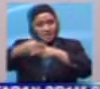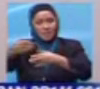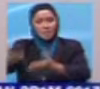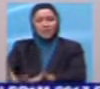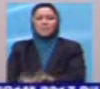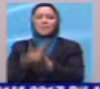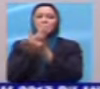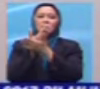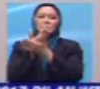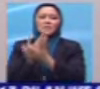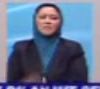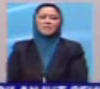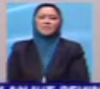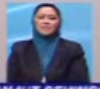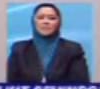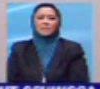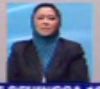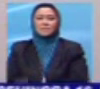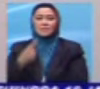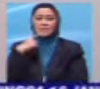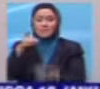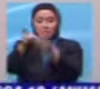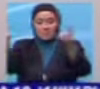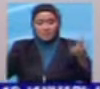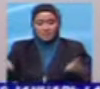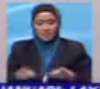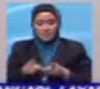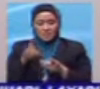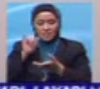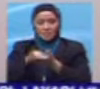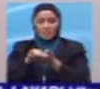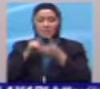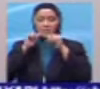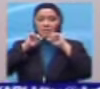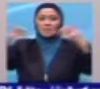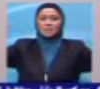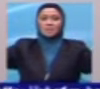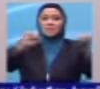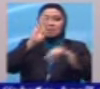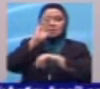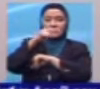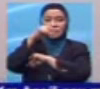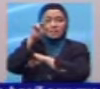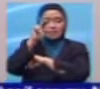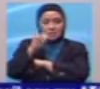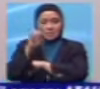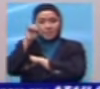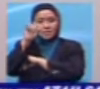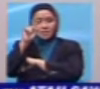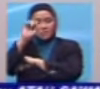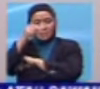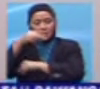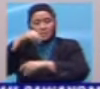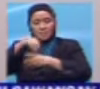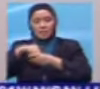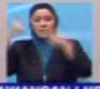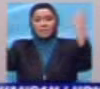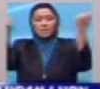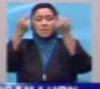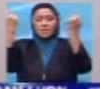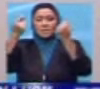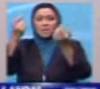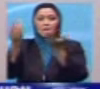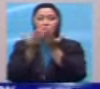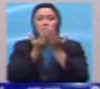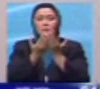baharu. Daerah ke-12 itu akan diisytihar sebagai daerah Bagan Datuh dalam satu majlis di Sekolah Menengah Sains Bagan